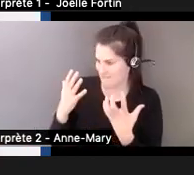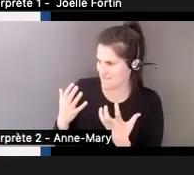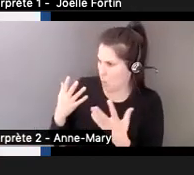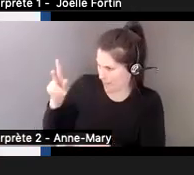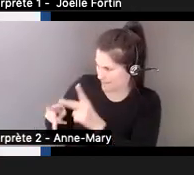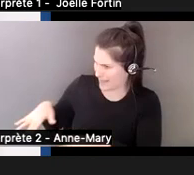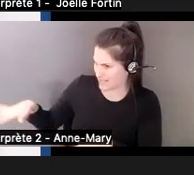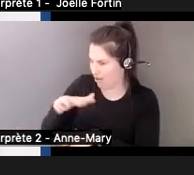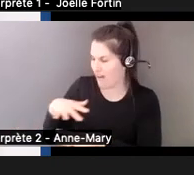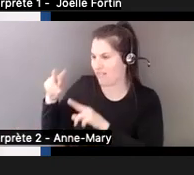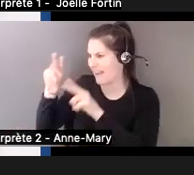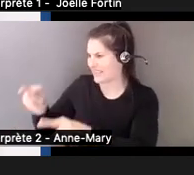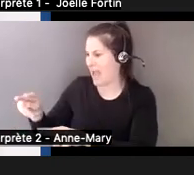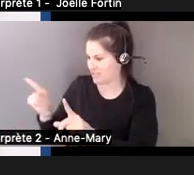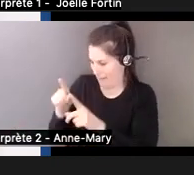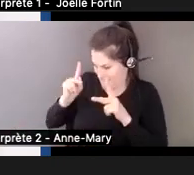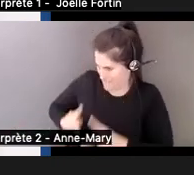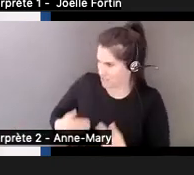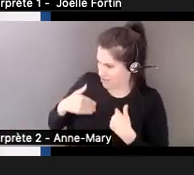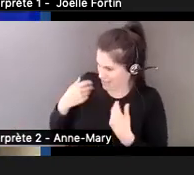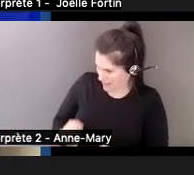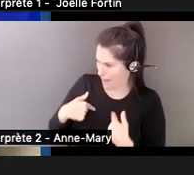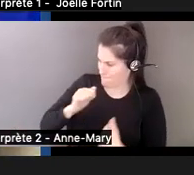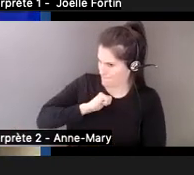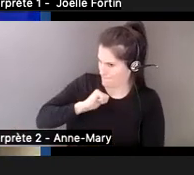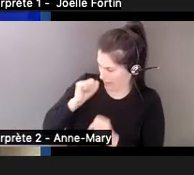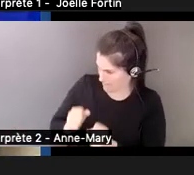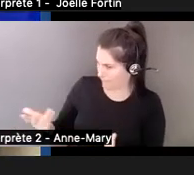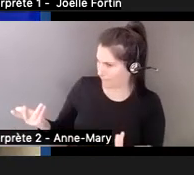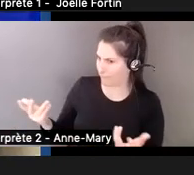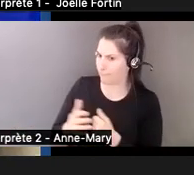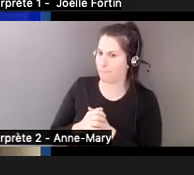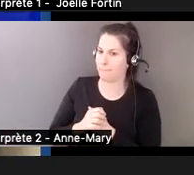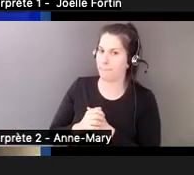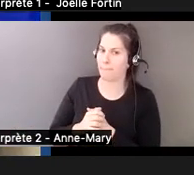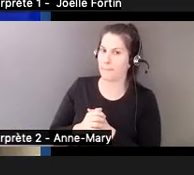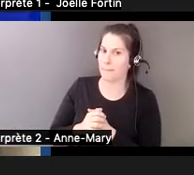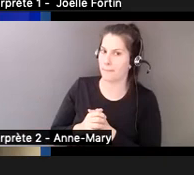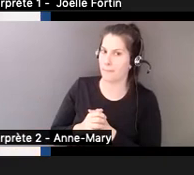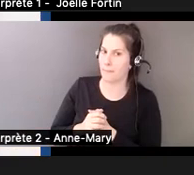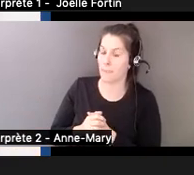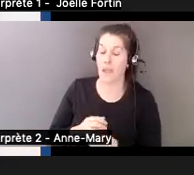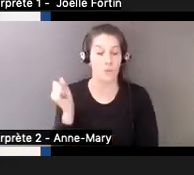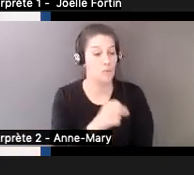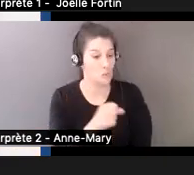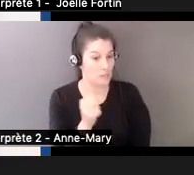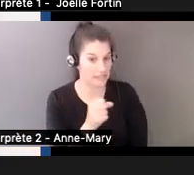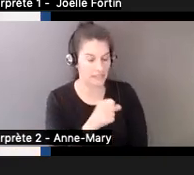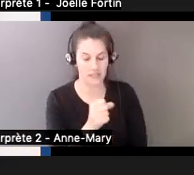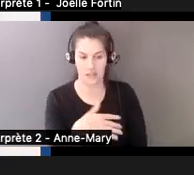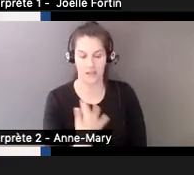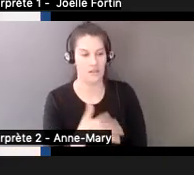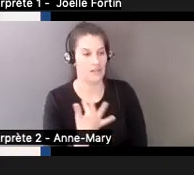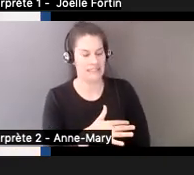personnes à part entière, capables de vivre dans votre réalité aussi. C'est la chose la